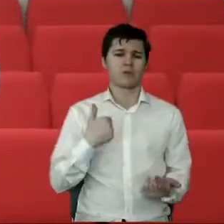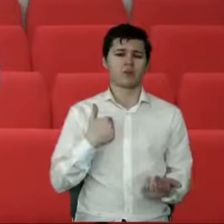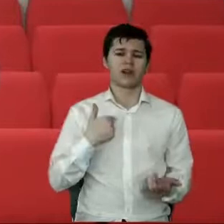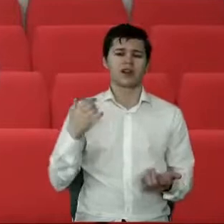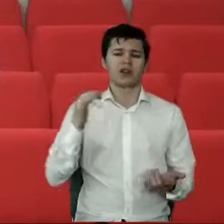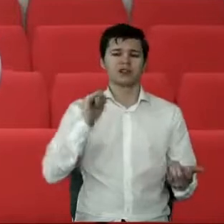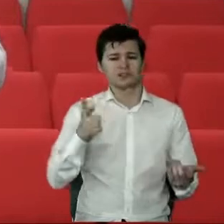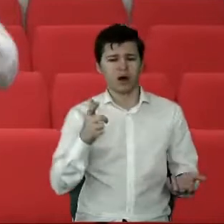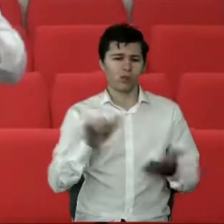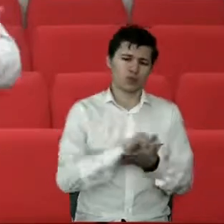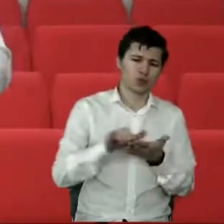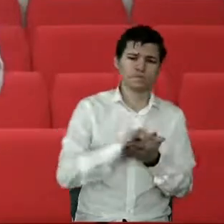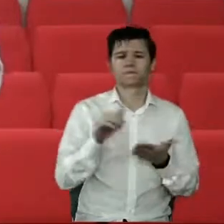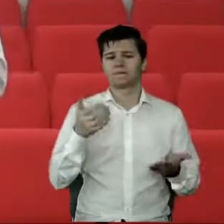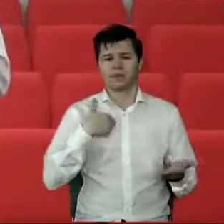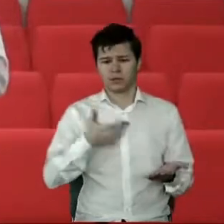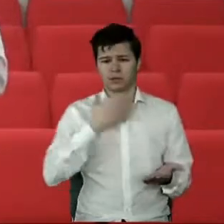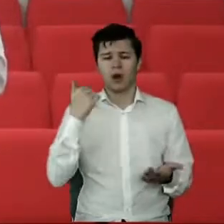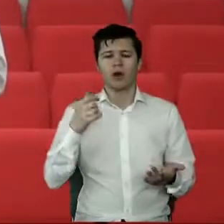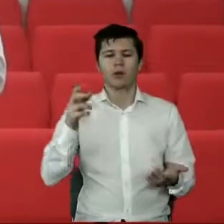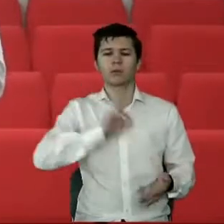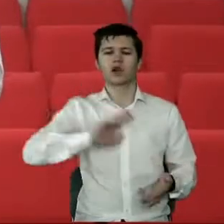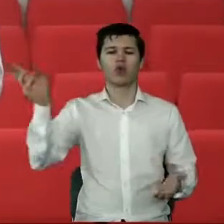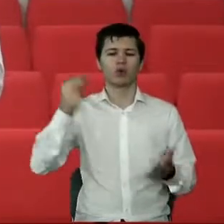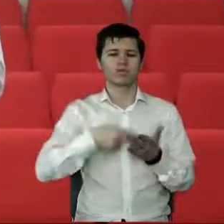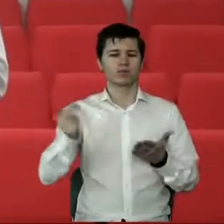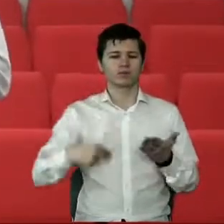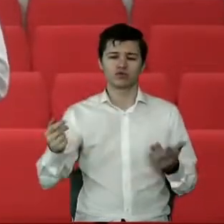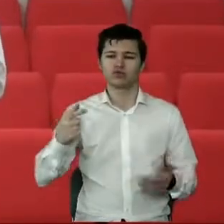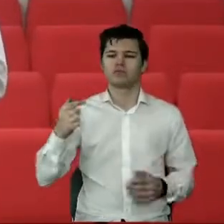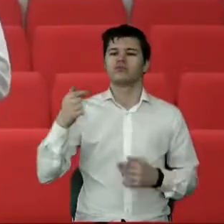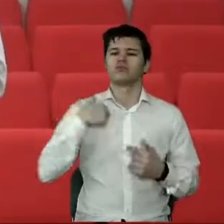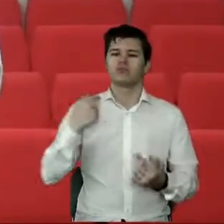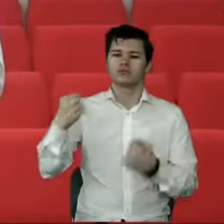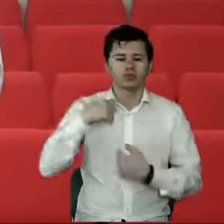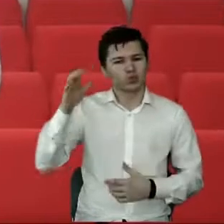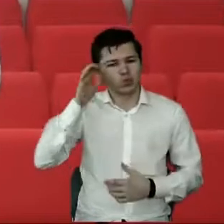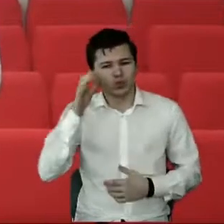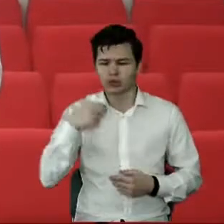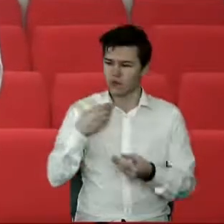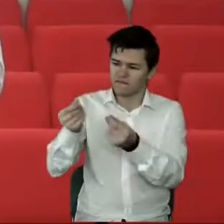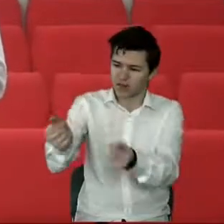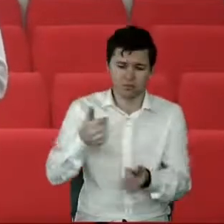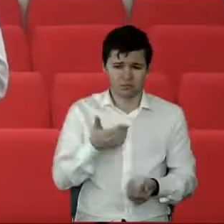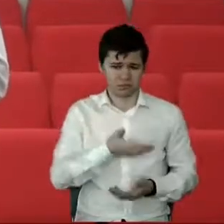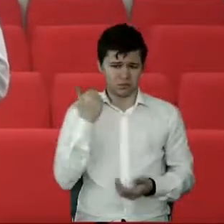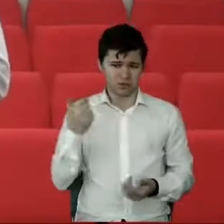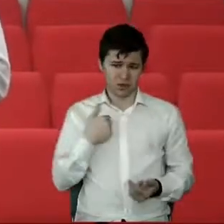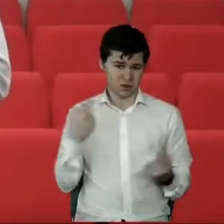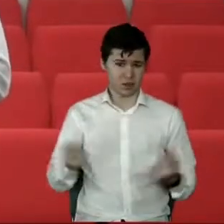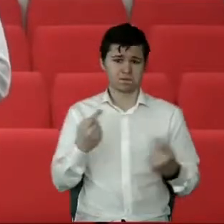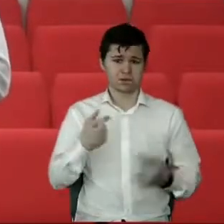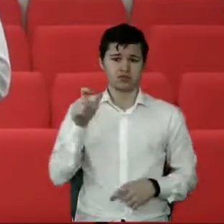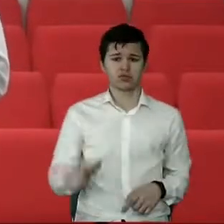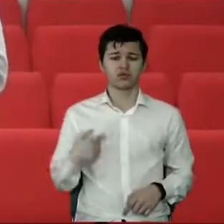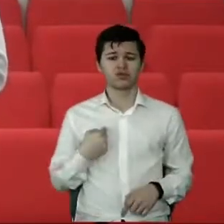подписчиков, к мнению которого многие прислушиваются, и он влияет на их умы и разумы. Нет, такого не